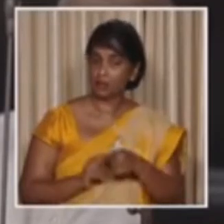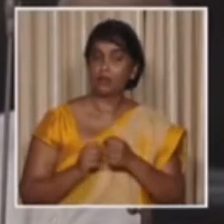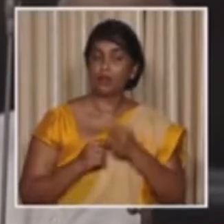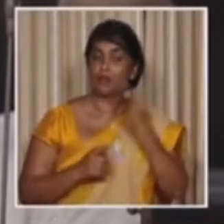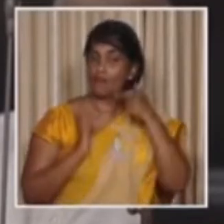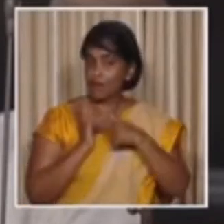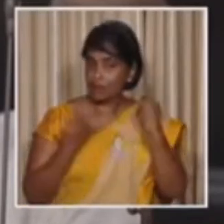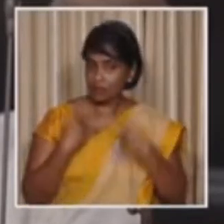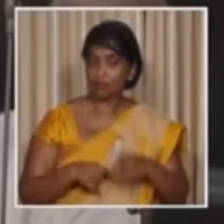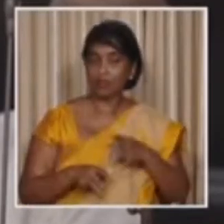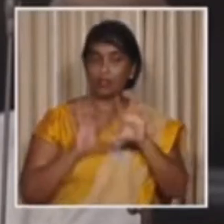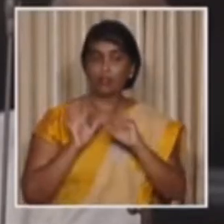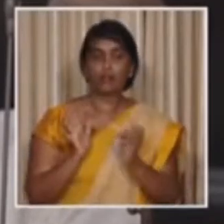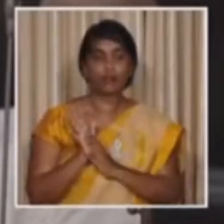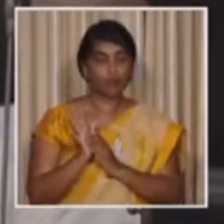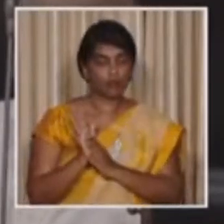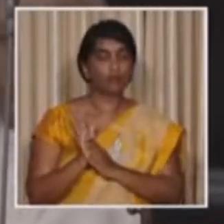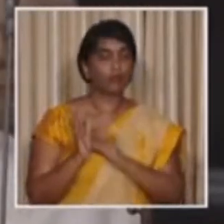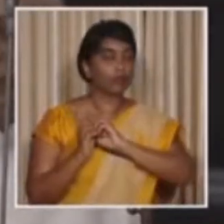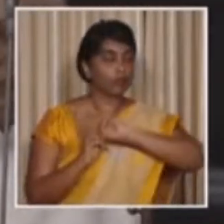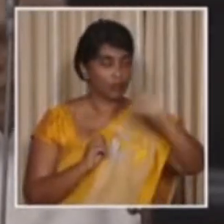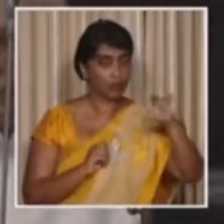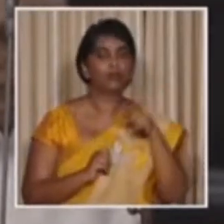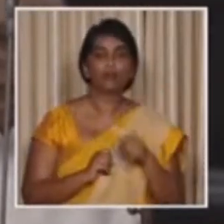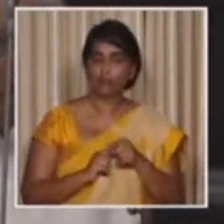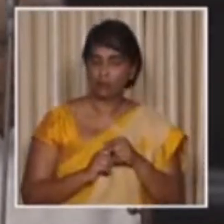විභාග කළා තේරුම් පබා දමලා ඒක එවන්න